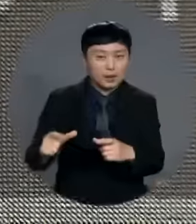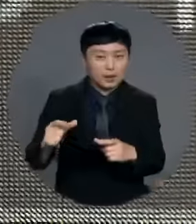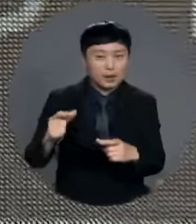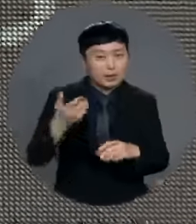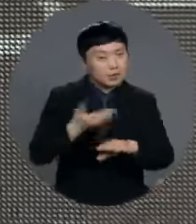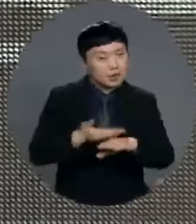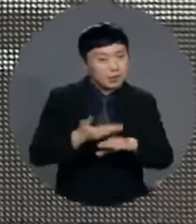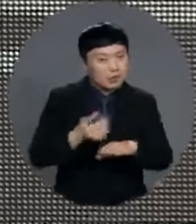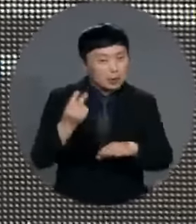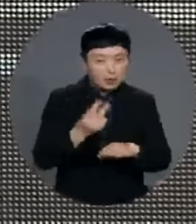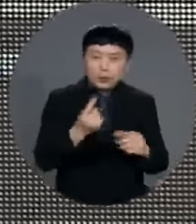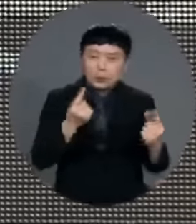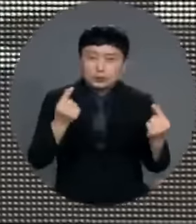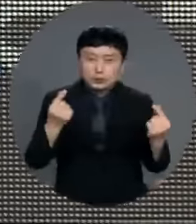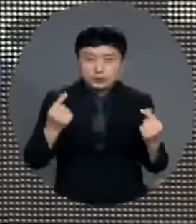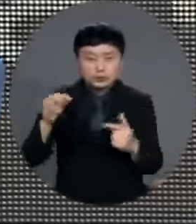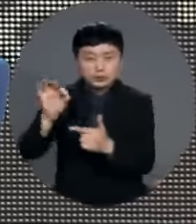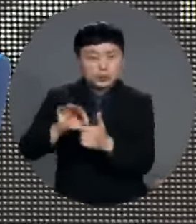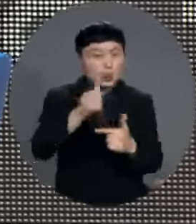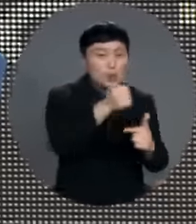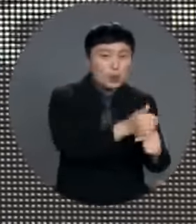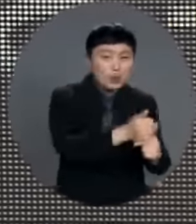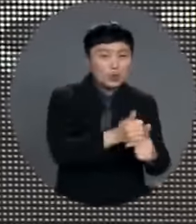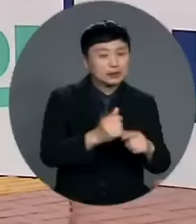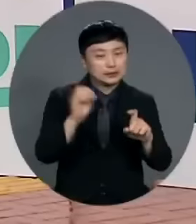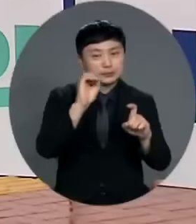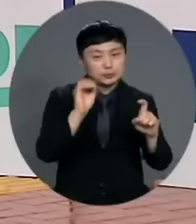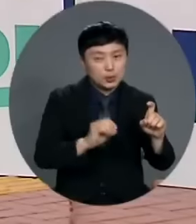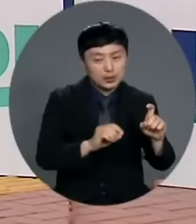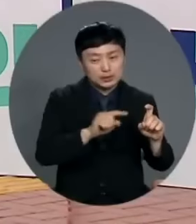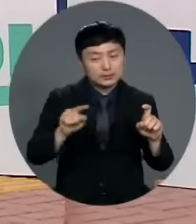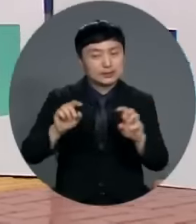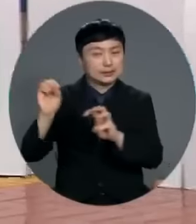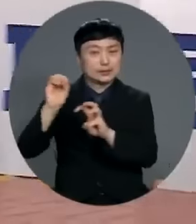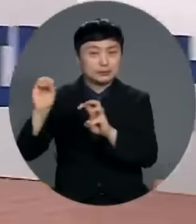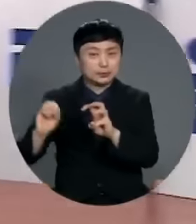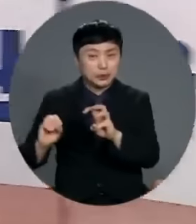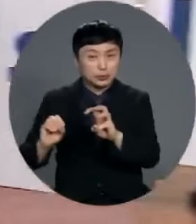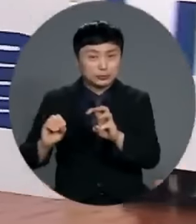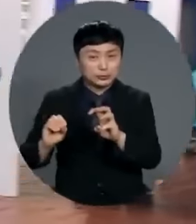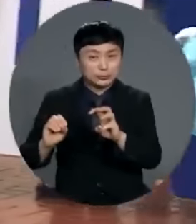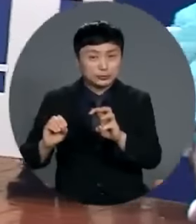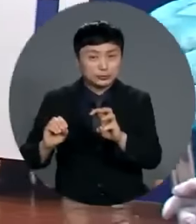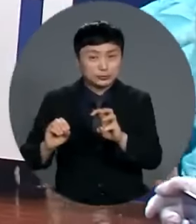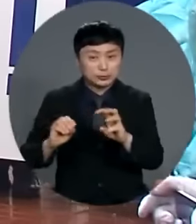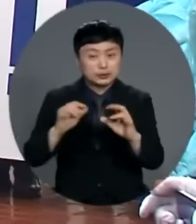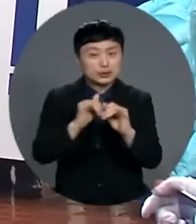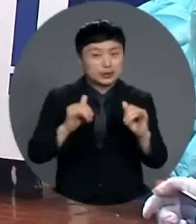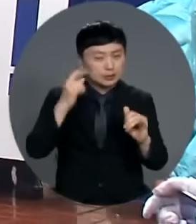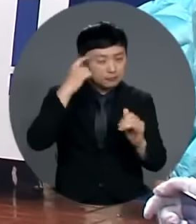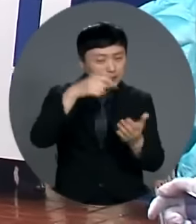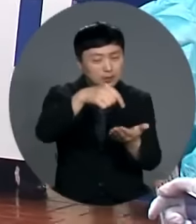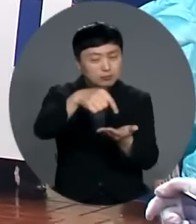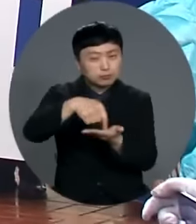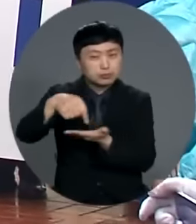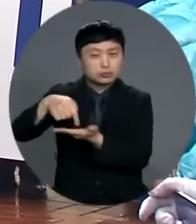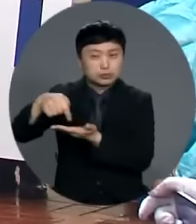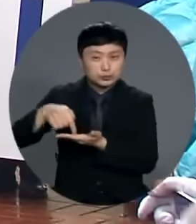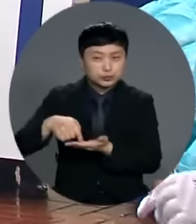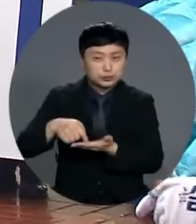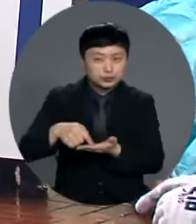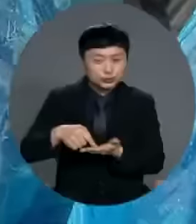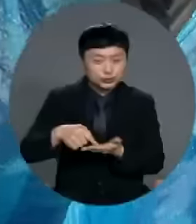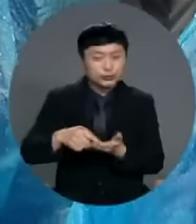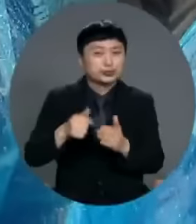있는 영호남에서 10%에서 많게는 30%의 다양한 의견과 기대를 반영할 주민